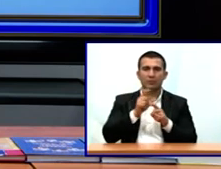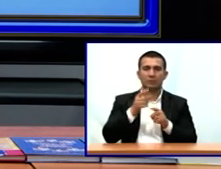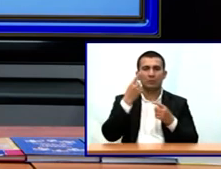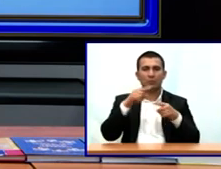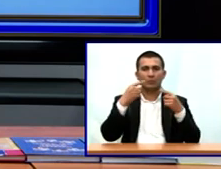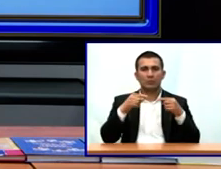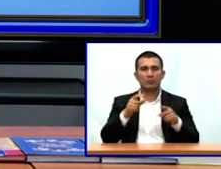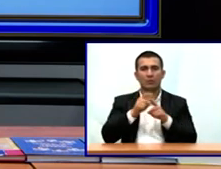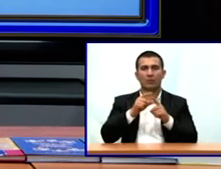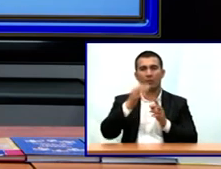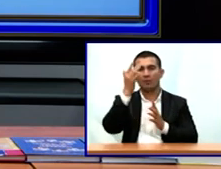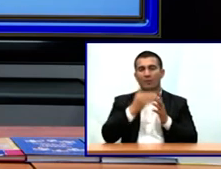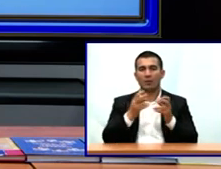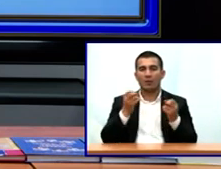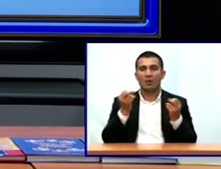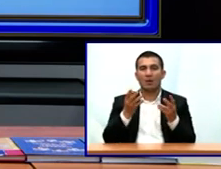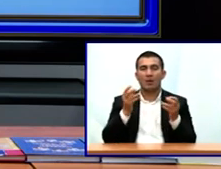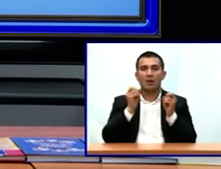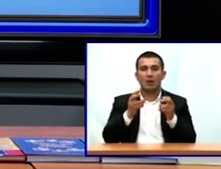qanday bir-biridan farq qilyapti?